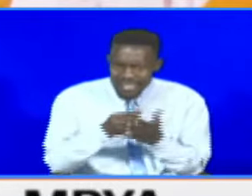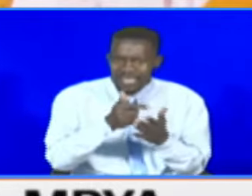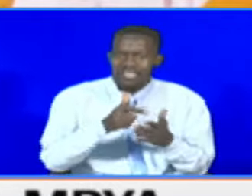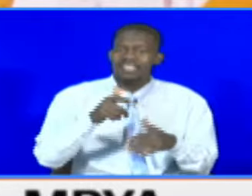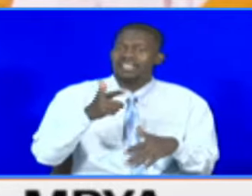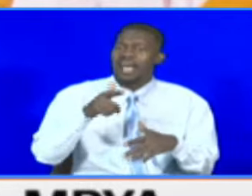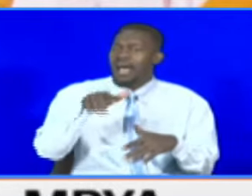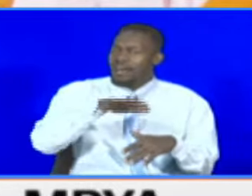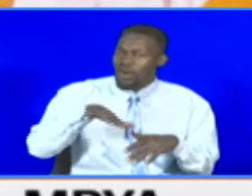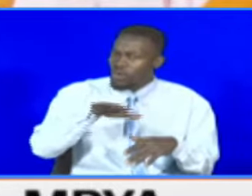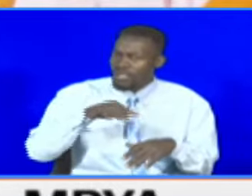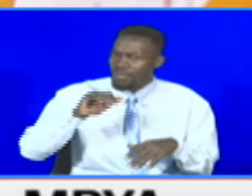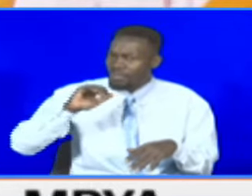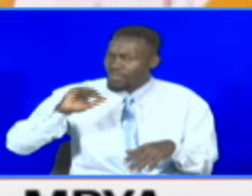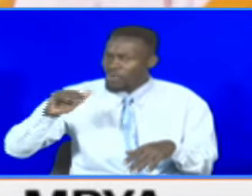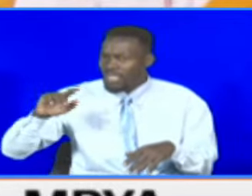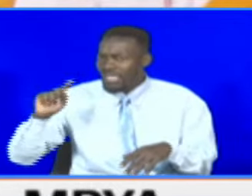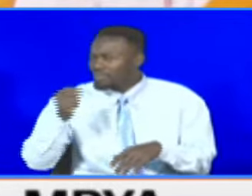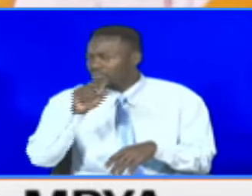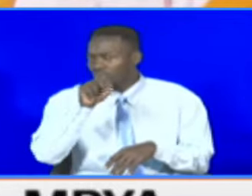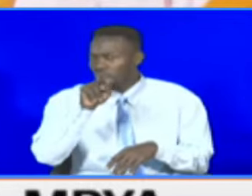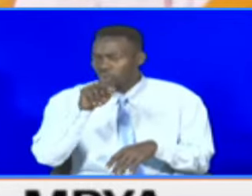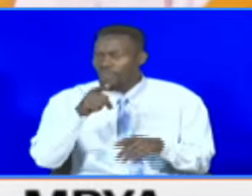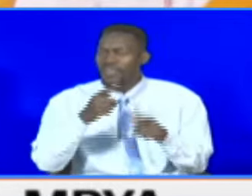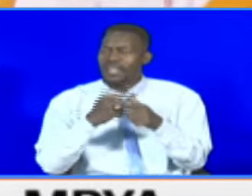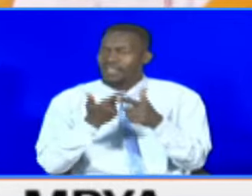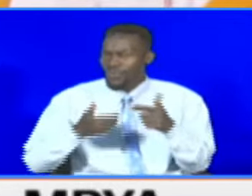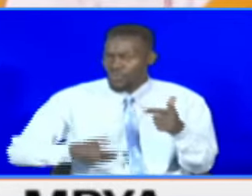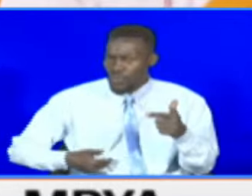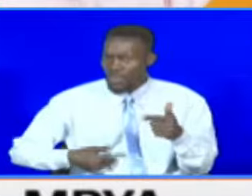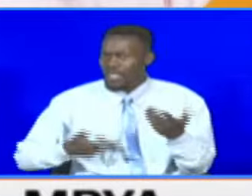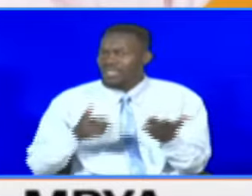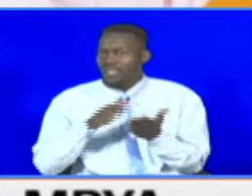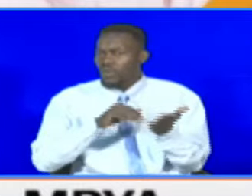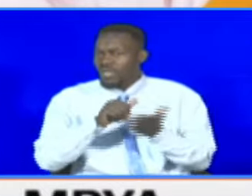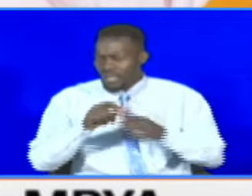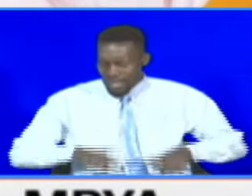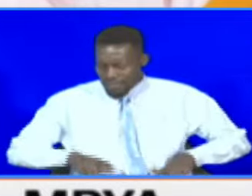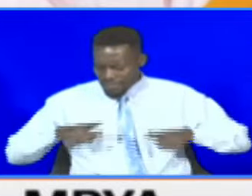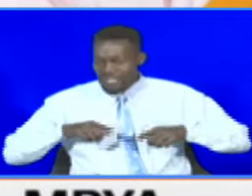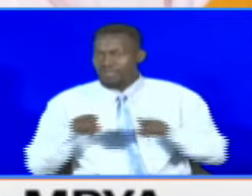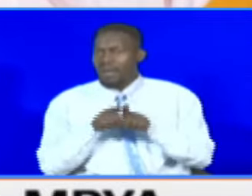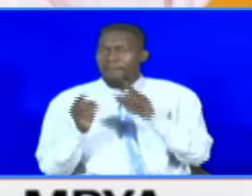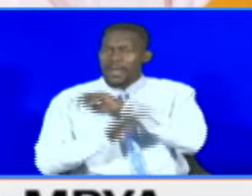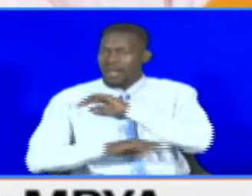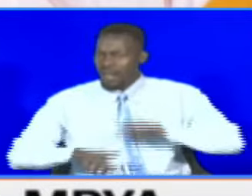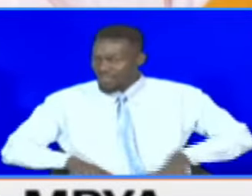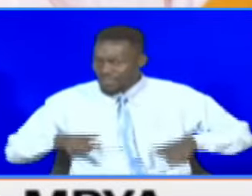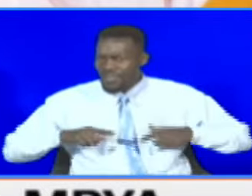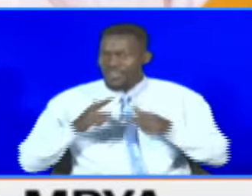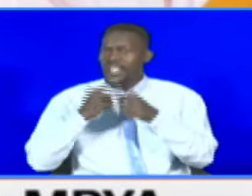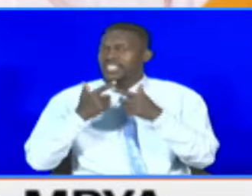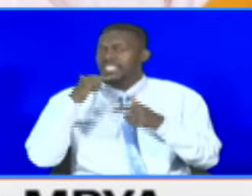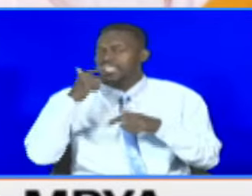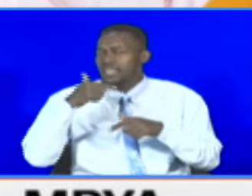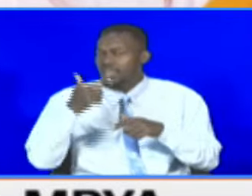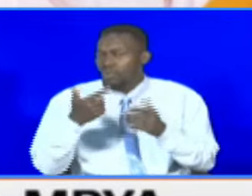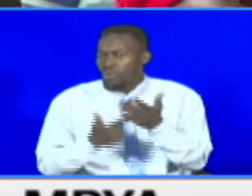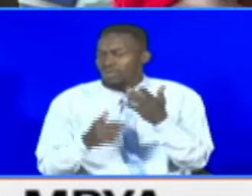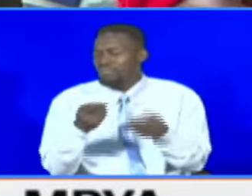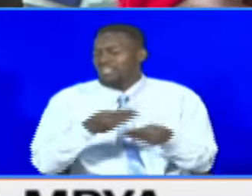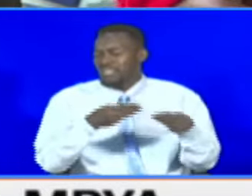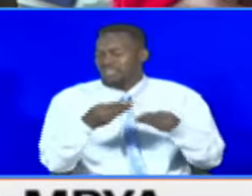waangaike, watoto wetu wakose namna, watoto wetu waishi kwa maisha mabovu ati kwa sababu ya biashara ya watu